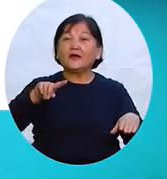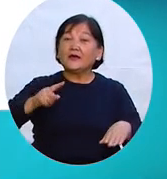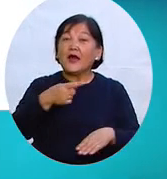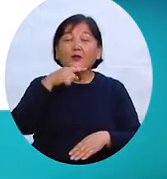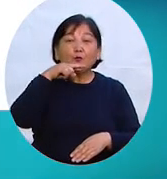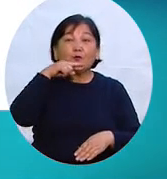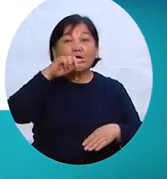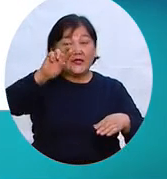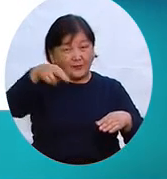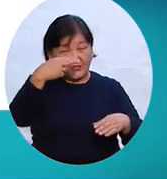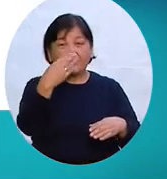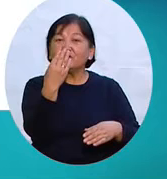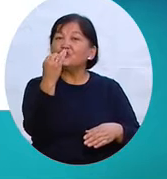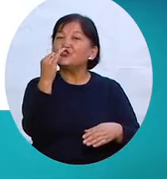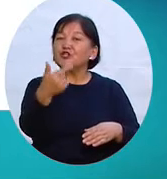За тэгвэл